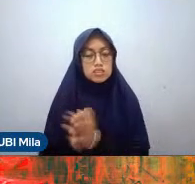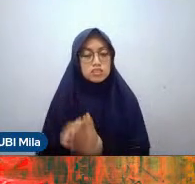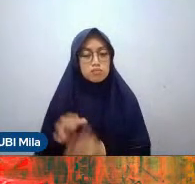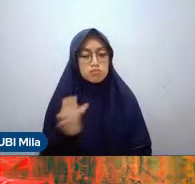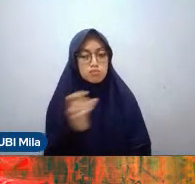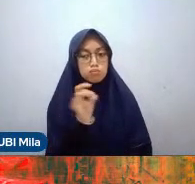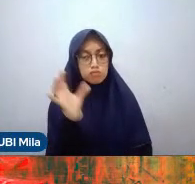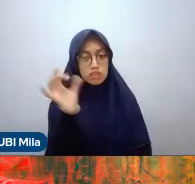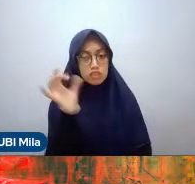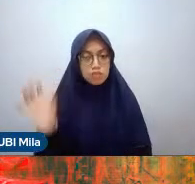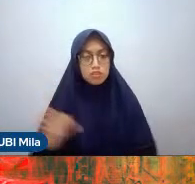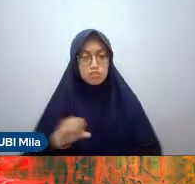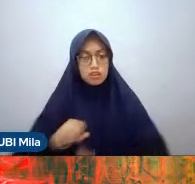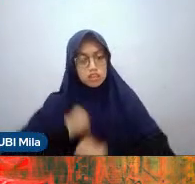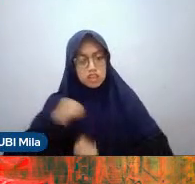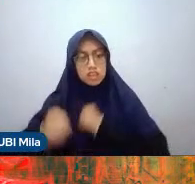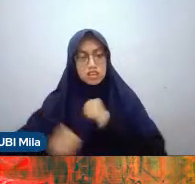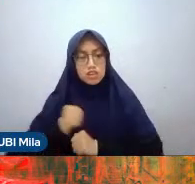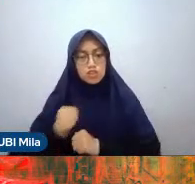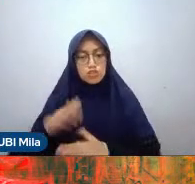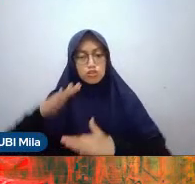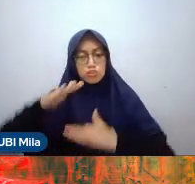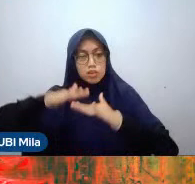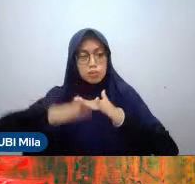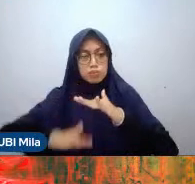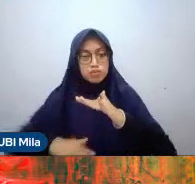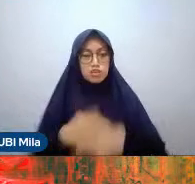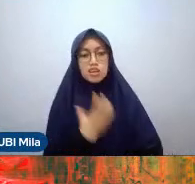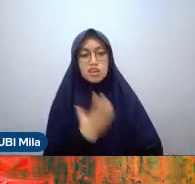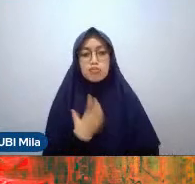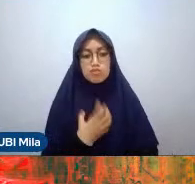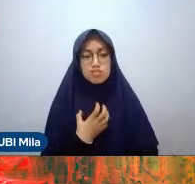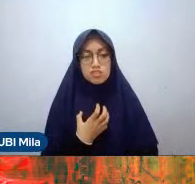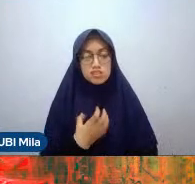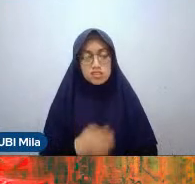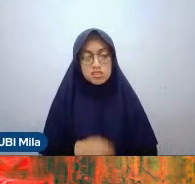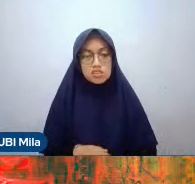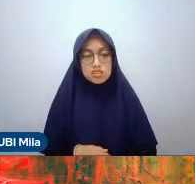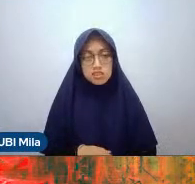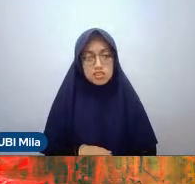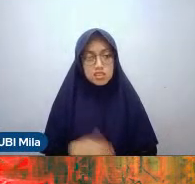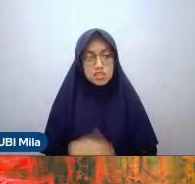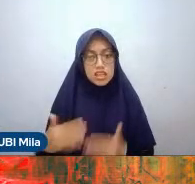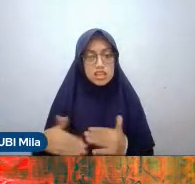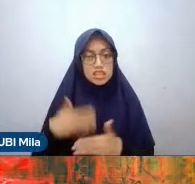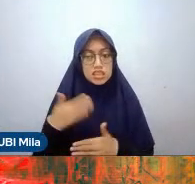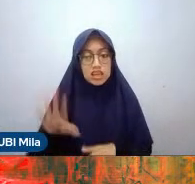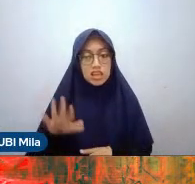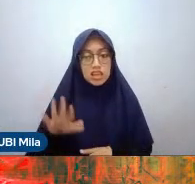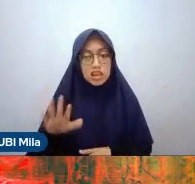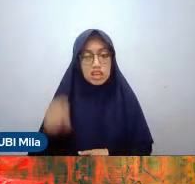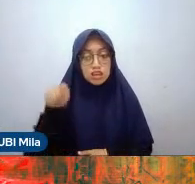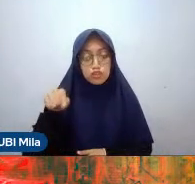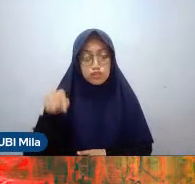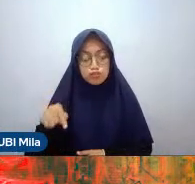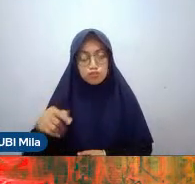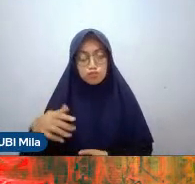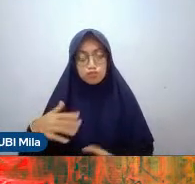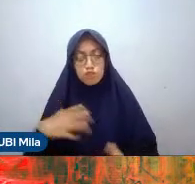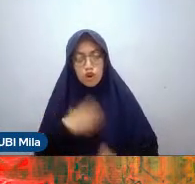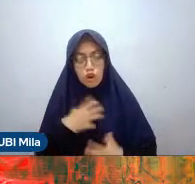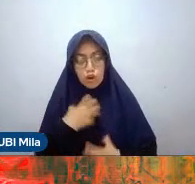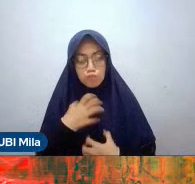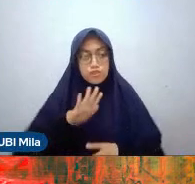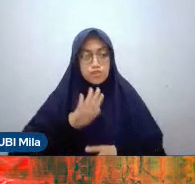pada dasarnya itu bisa untuk meredakan emosinya dulu seperti itu. Nah, setelah anak-anak itu emosinya udah mulai reda, itu baru kita